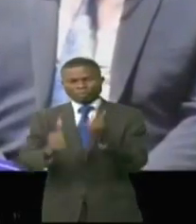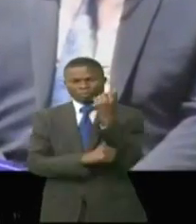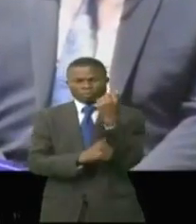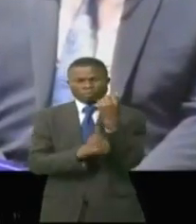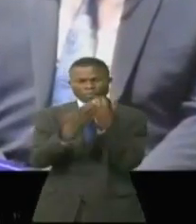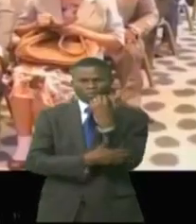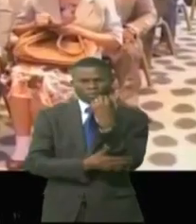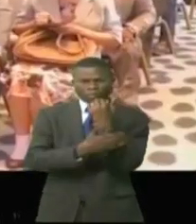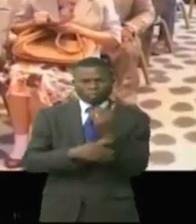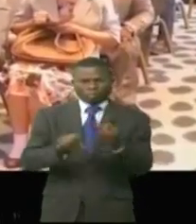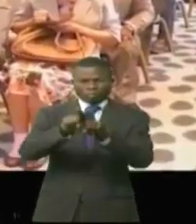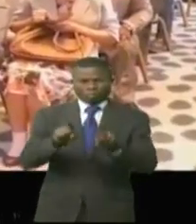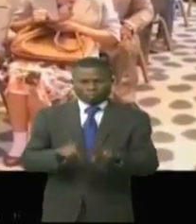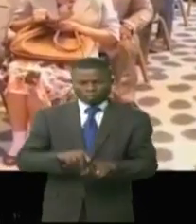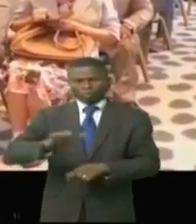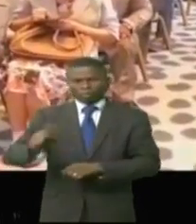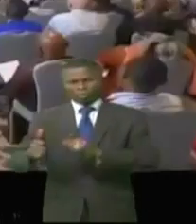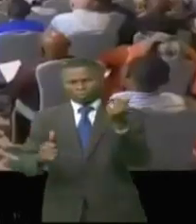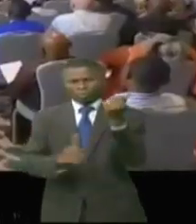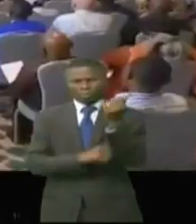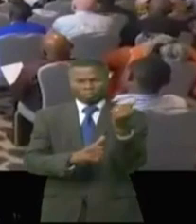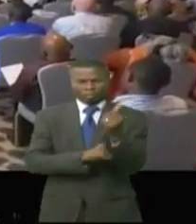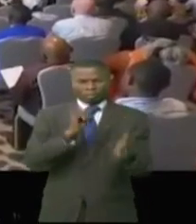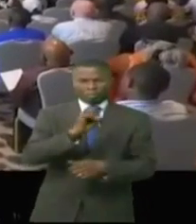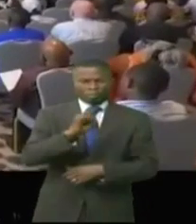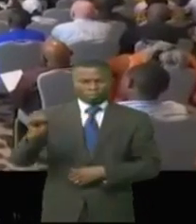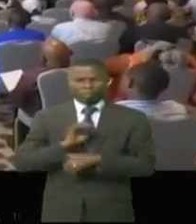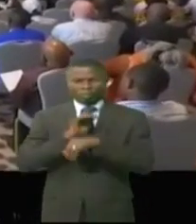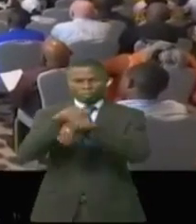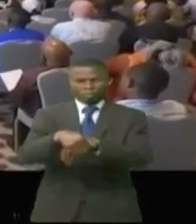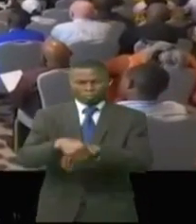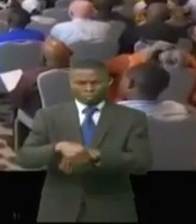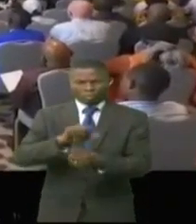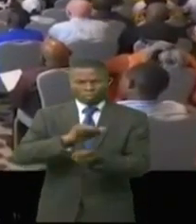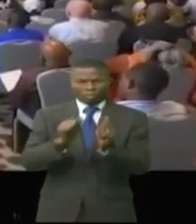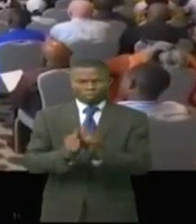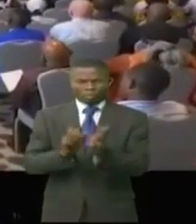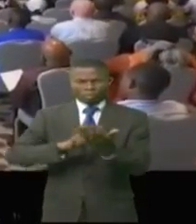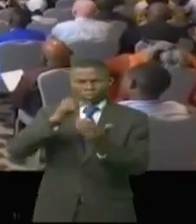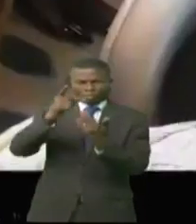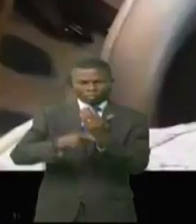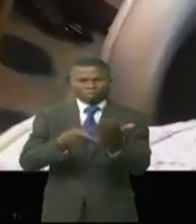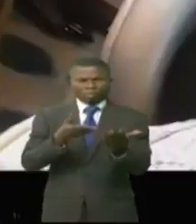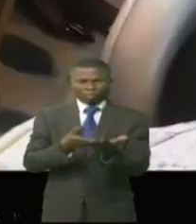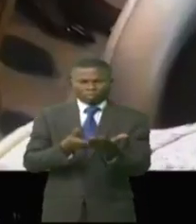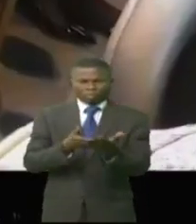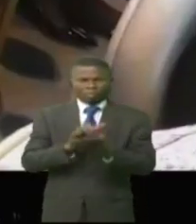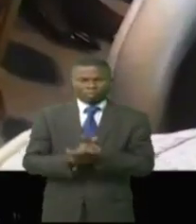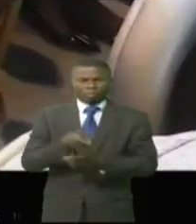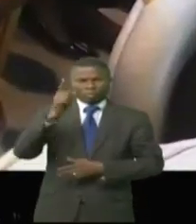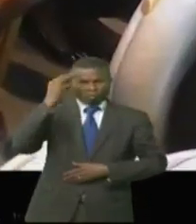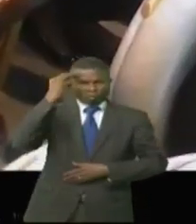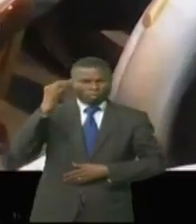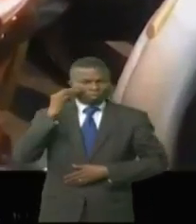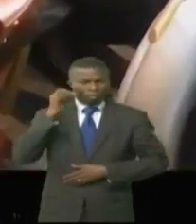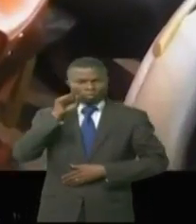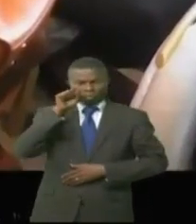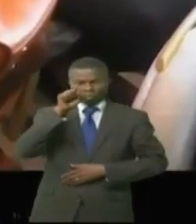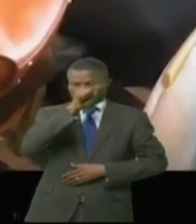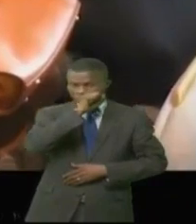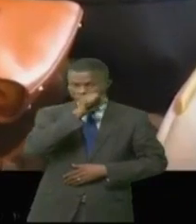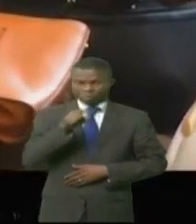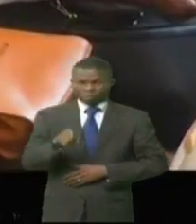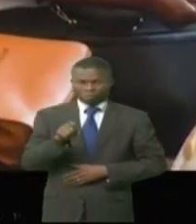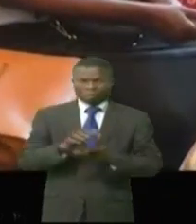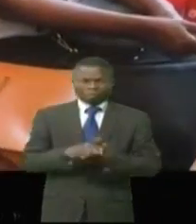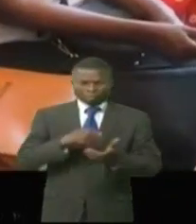des OPH et autres OSC impliqués dans la mise en œuvre de ces projets. Le Premier ministre Jean-Michel Samalou Kondé Kyenge,